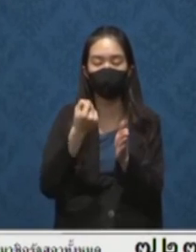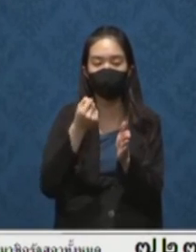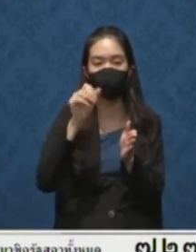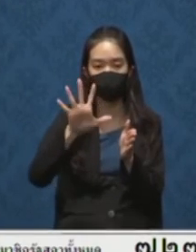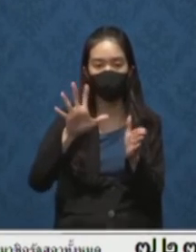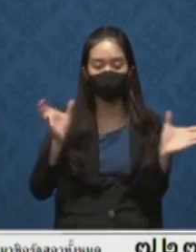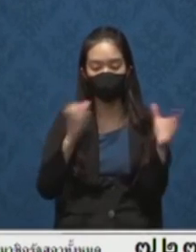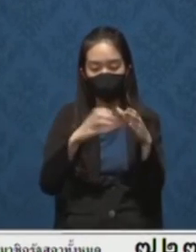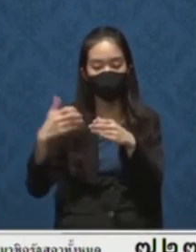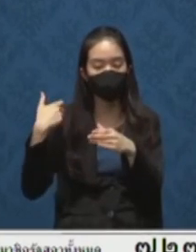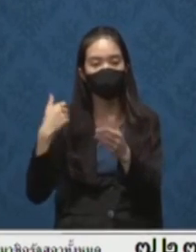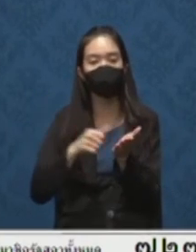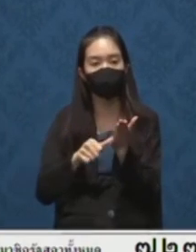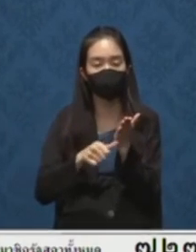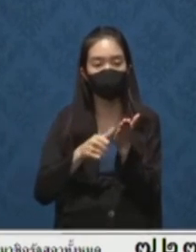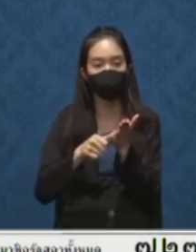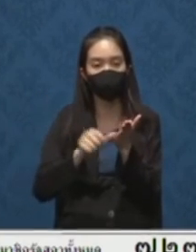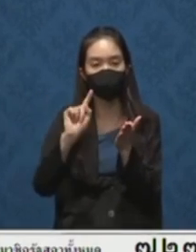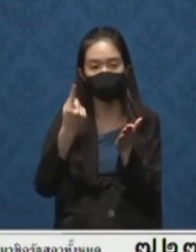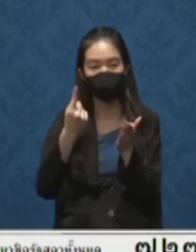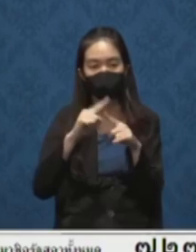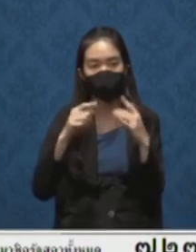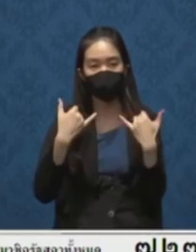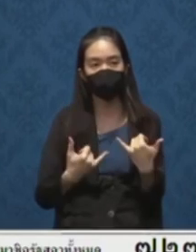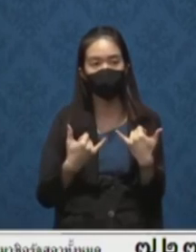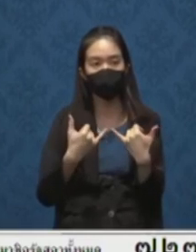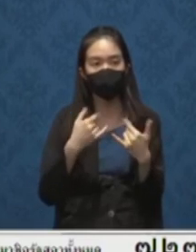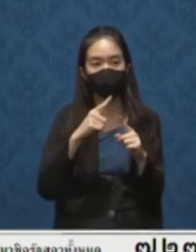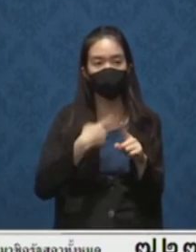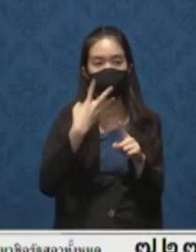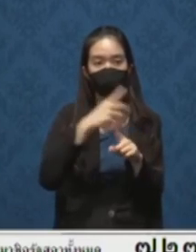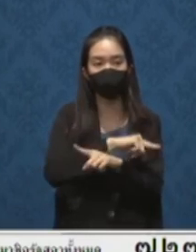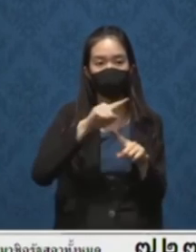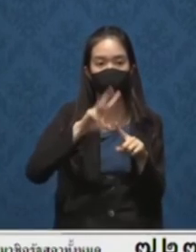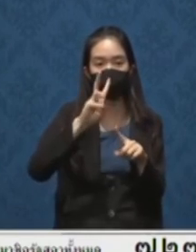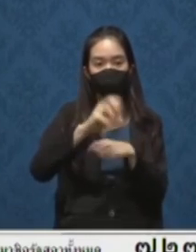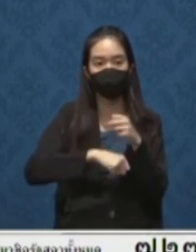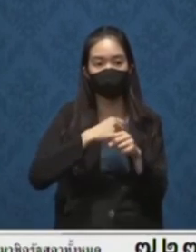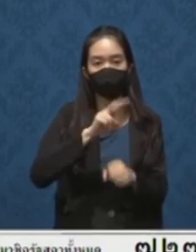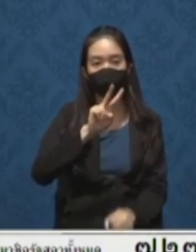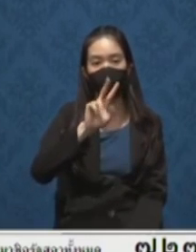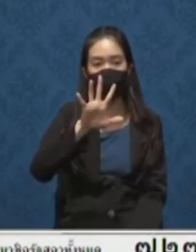มี แผน การ ปฏิ รป ประเทศ ฉบับ แรกประกาศ เม ว ที่ 6 เม สาย น 2,561